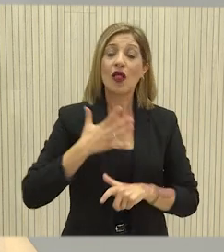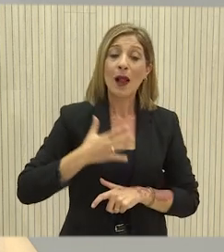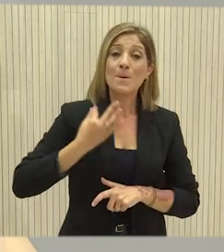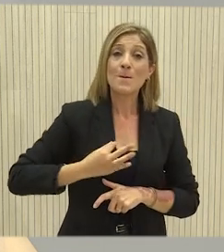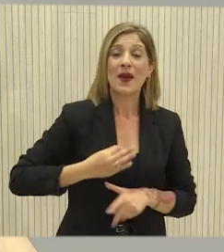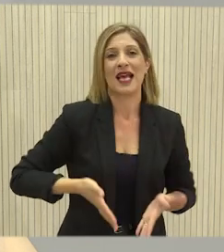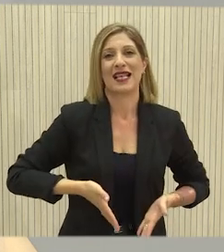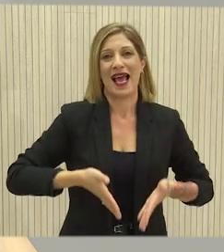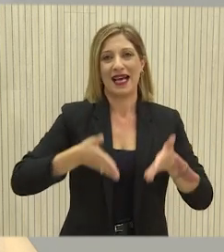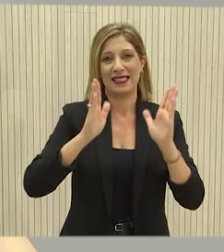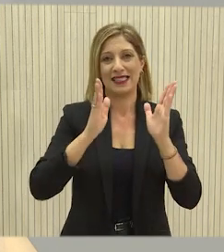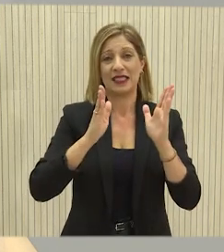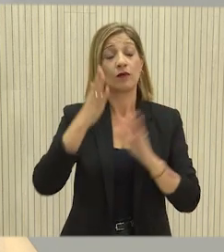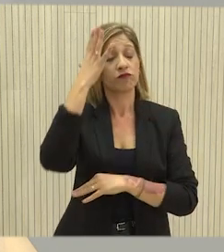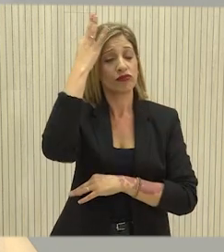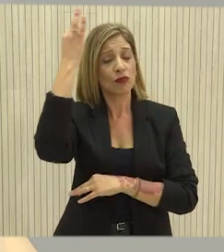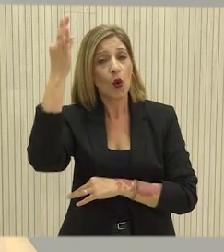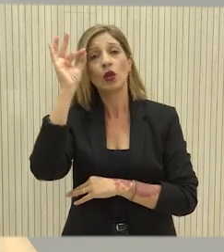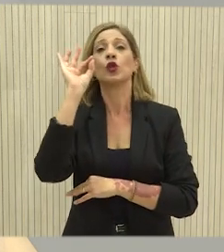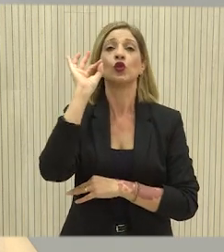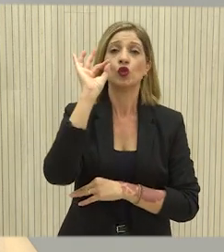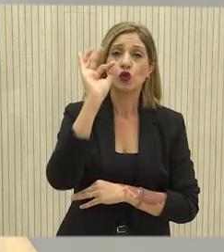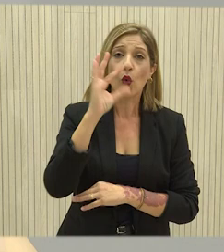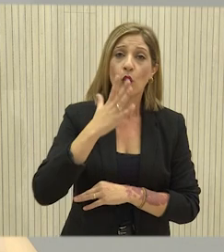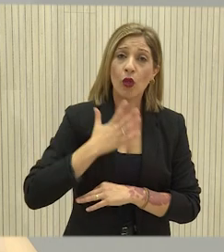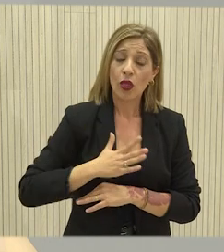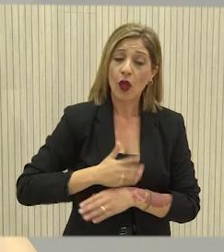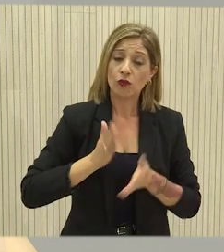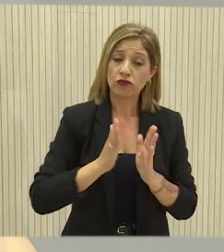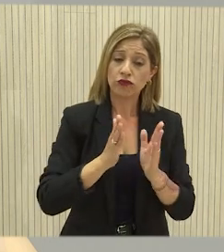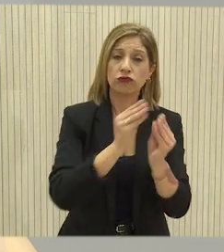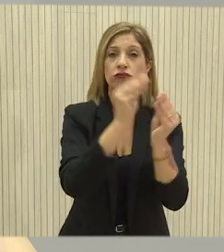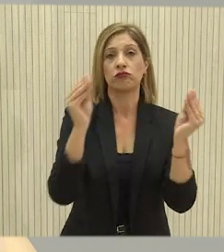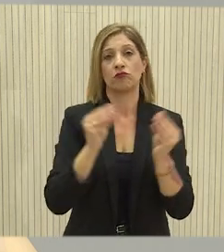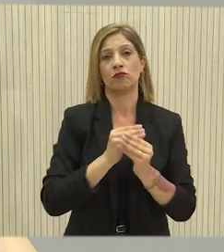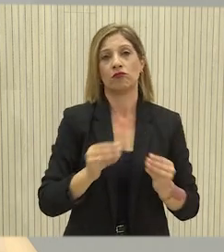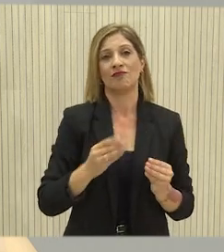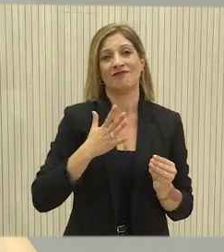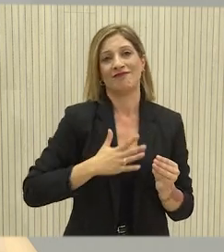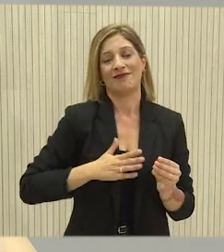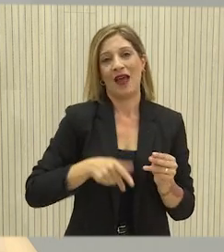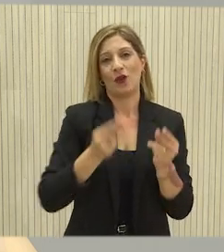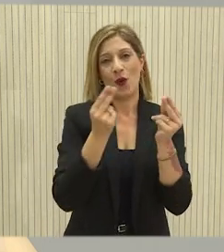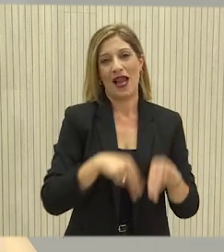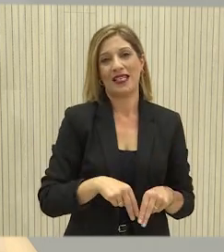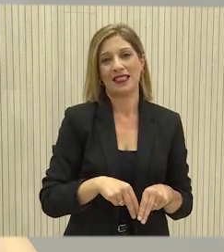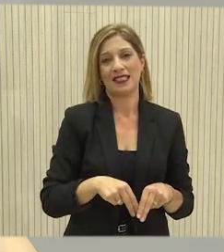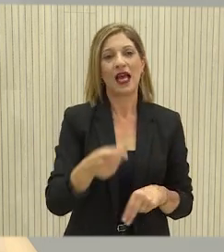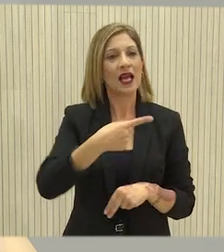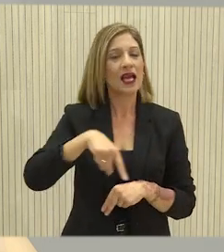κτίρια. Με όραμα, βούληση και μεθοδικότητα, θέτουμε σε τροχιά αποτελεσματικής επίλυσης ενός ζητήματος που απασχολεί τις